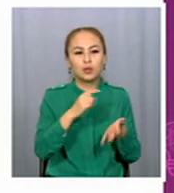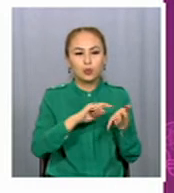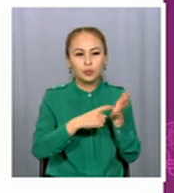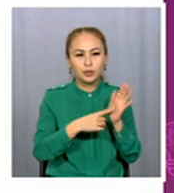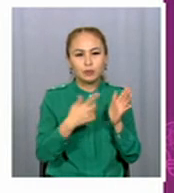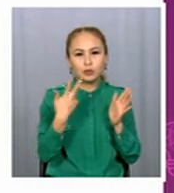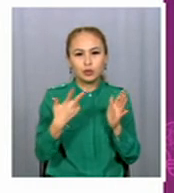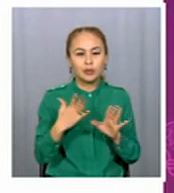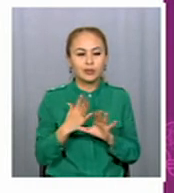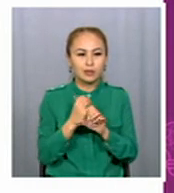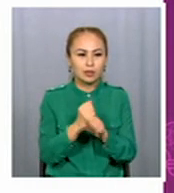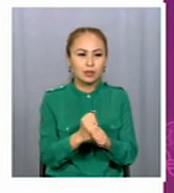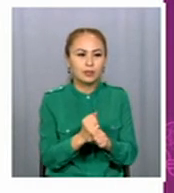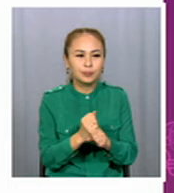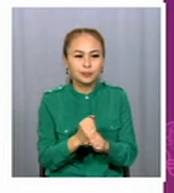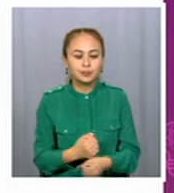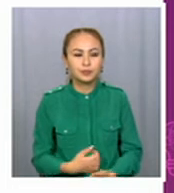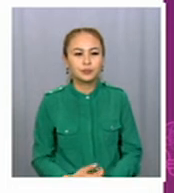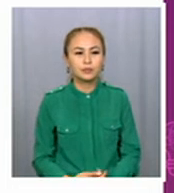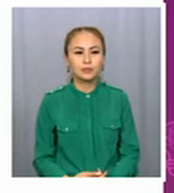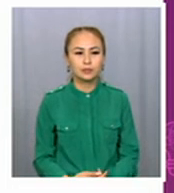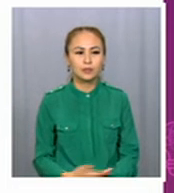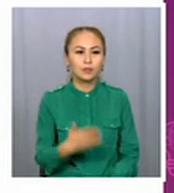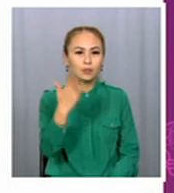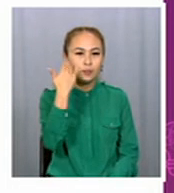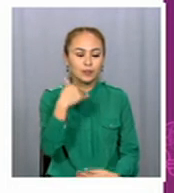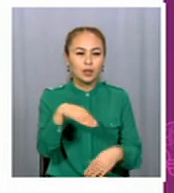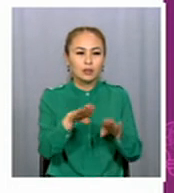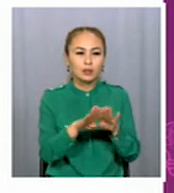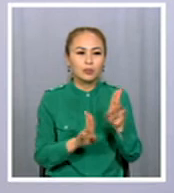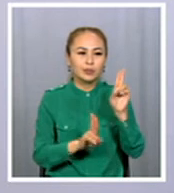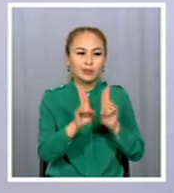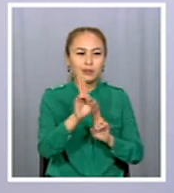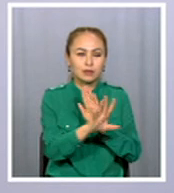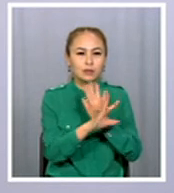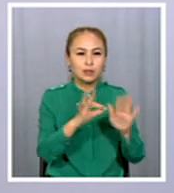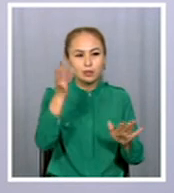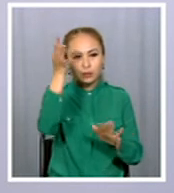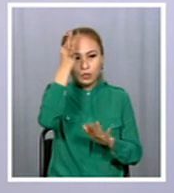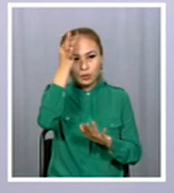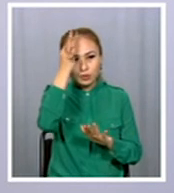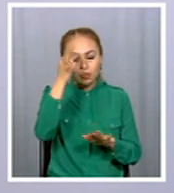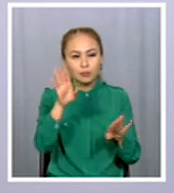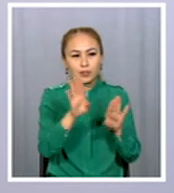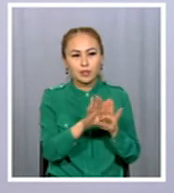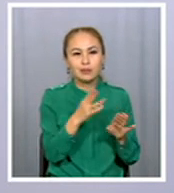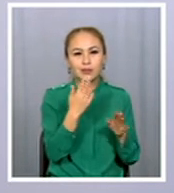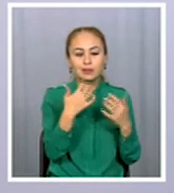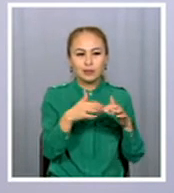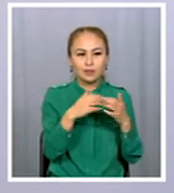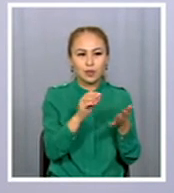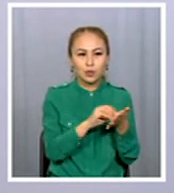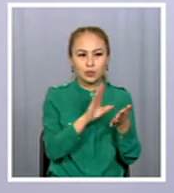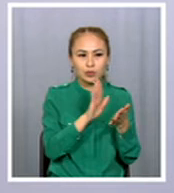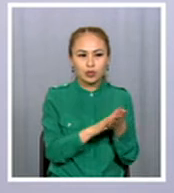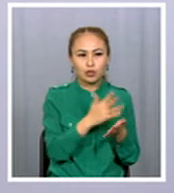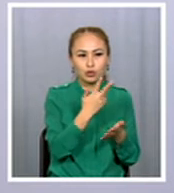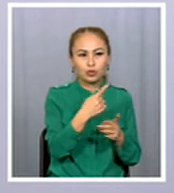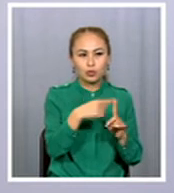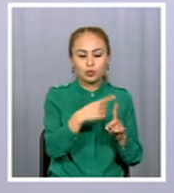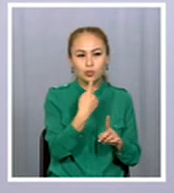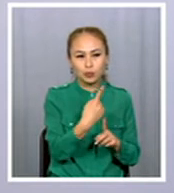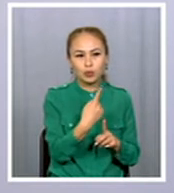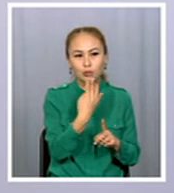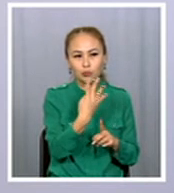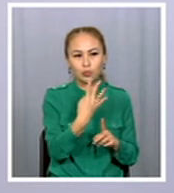3-ке қысқарады. Қалай білдің балар? Оңай табу тәсілін еске түсірейік. Мына цифрларын қосайық, 3 қосу 1, 4,